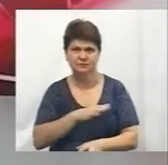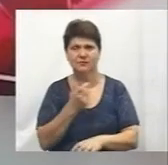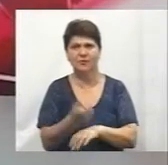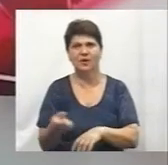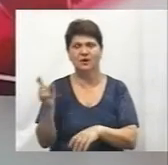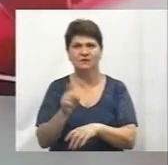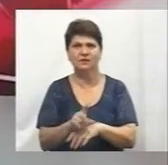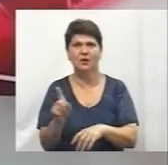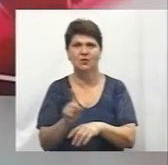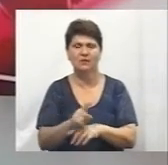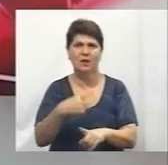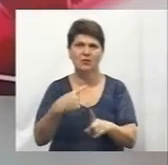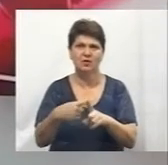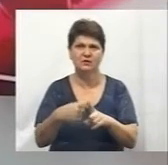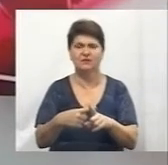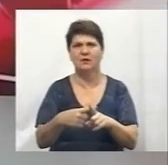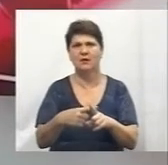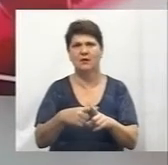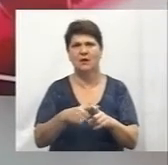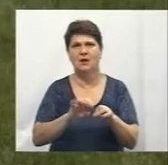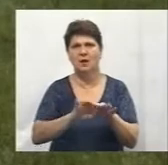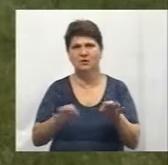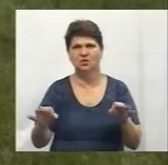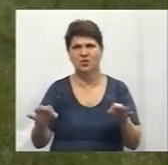перевищення лактопозитивних та кишкових паличок.